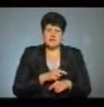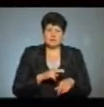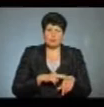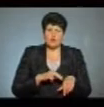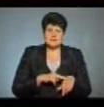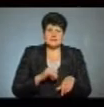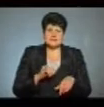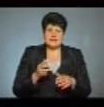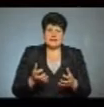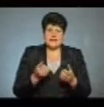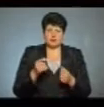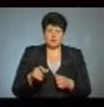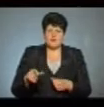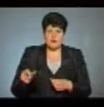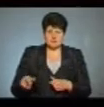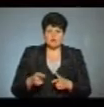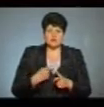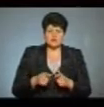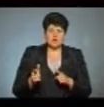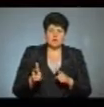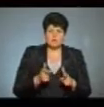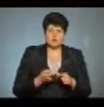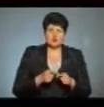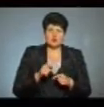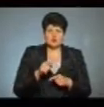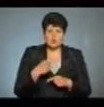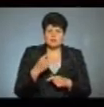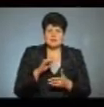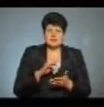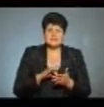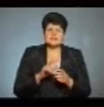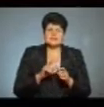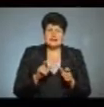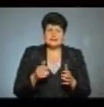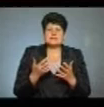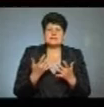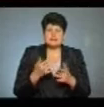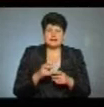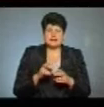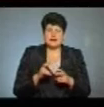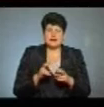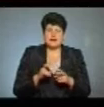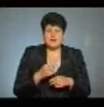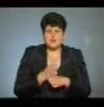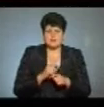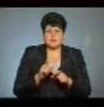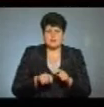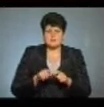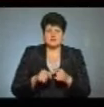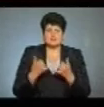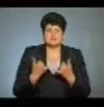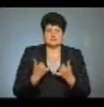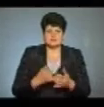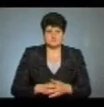і рятувальників. Чи готовий до цього обласний центр і скільки аналізів досліджують у лабораторії зараз, дізнавалася Богдана